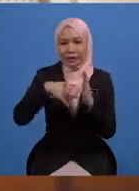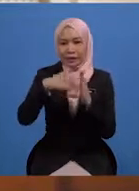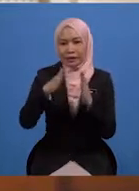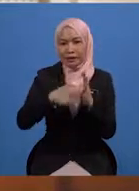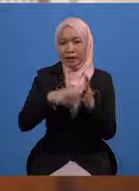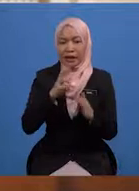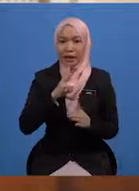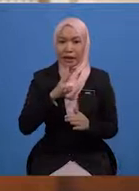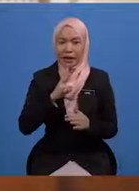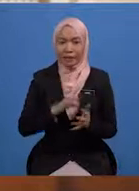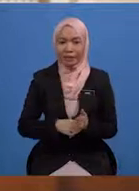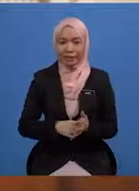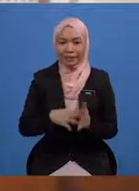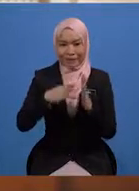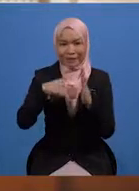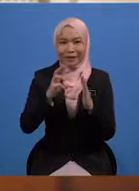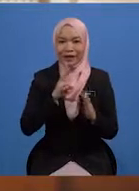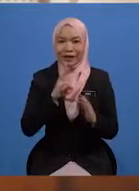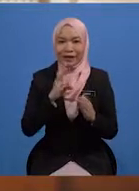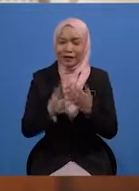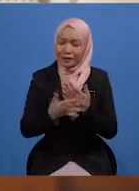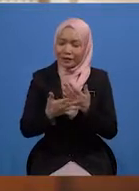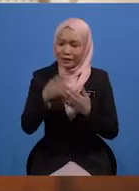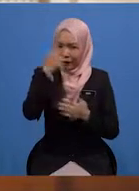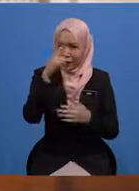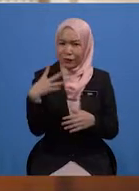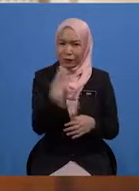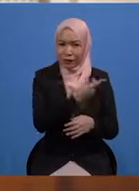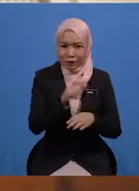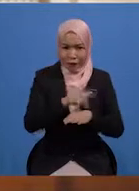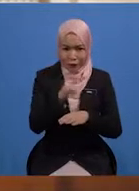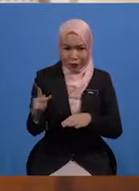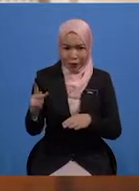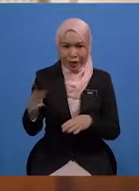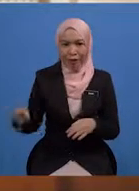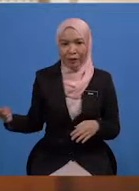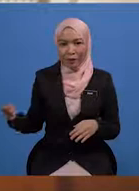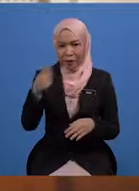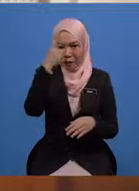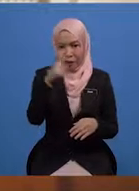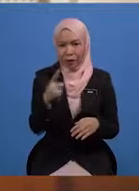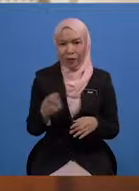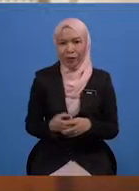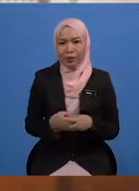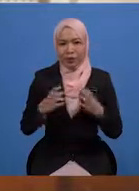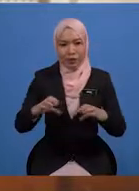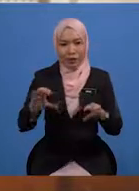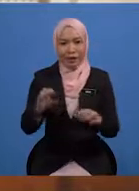Media cat air ini mudah untuk digunakan. Bahan tara atau bahan untuk mencairkannya ialah